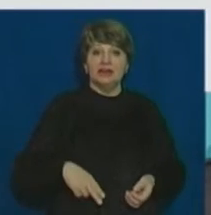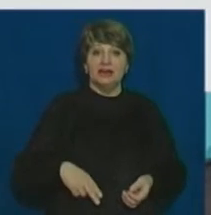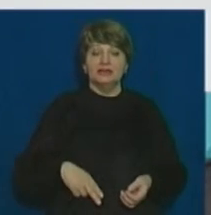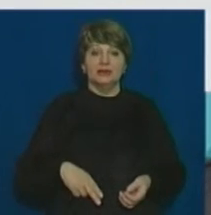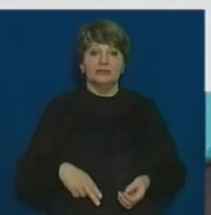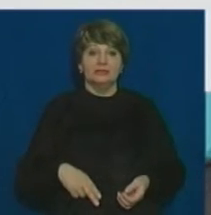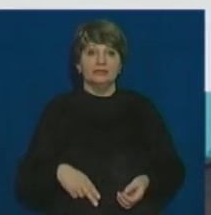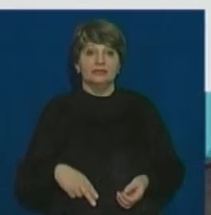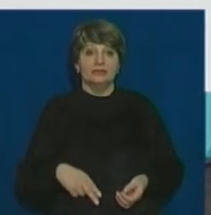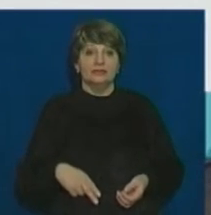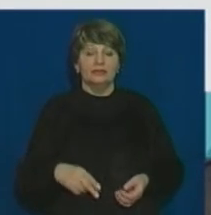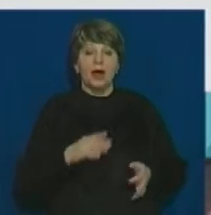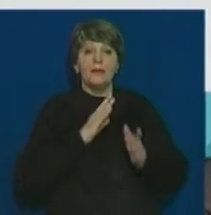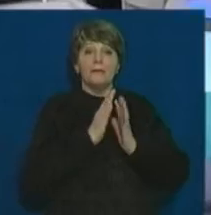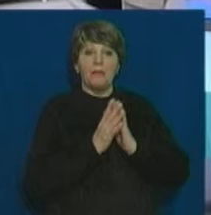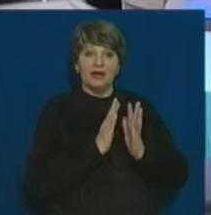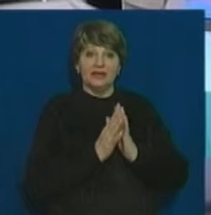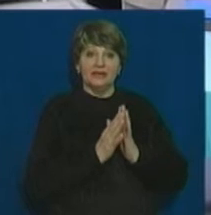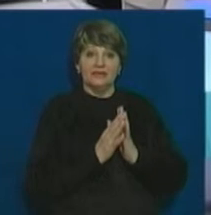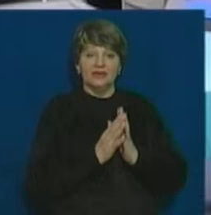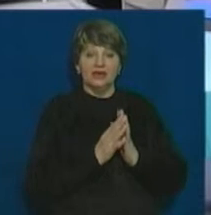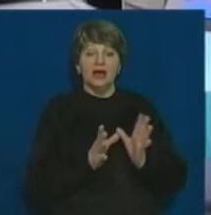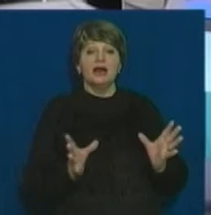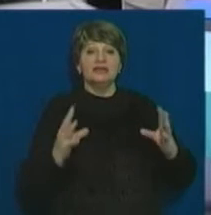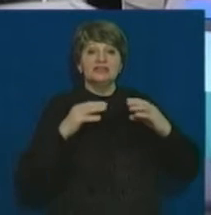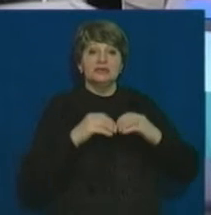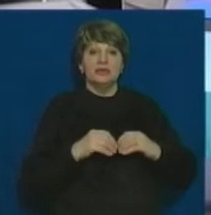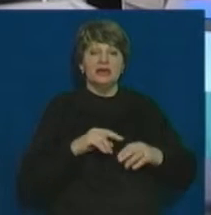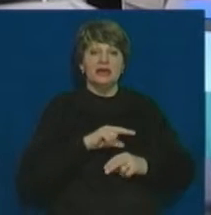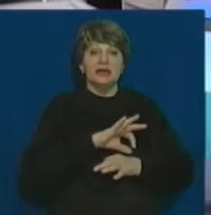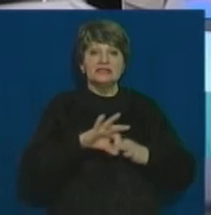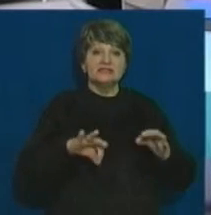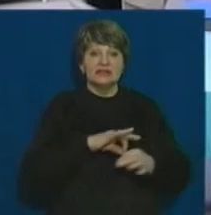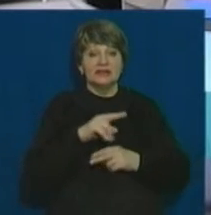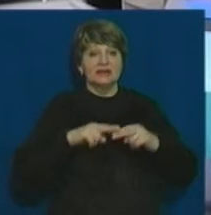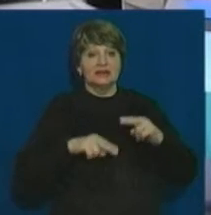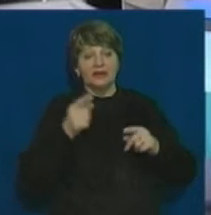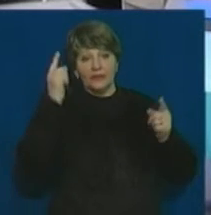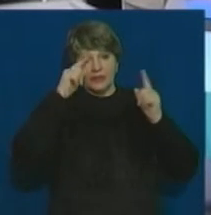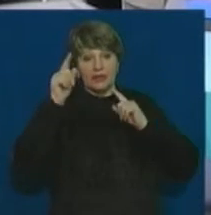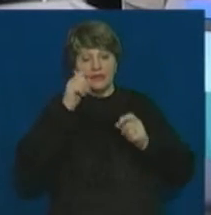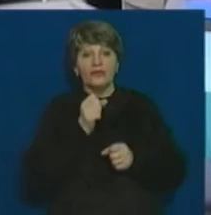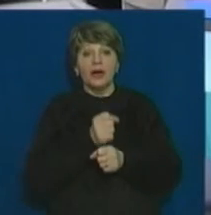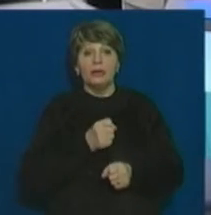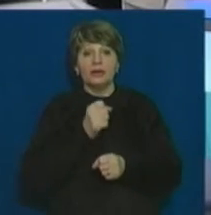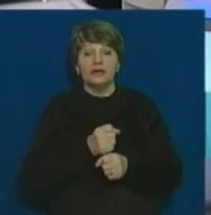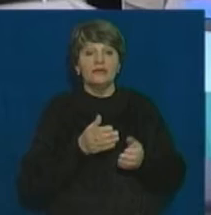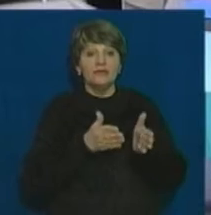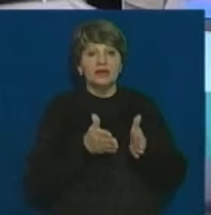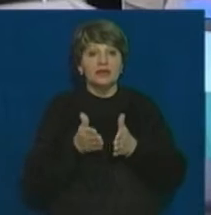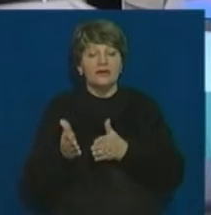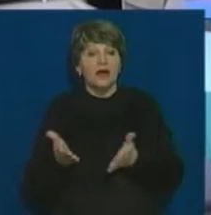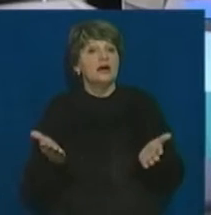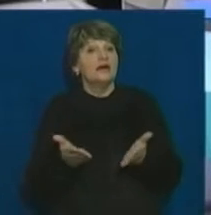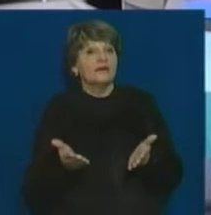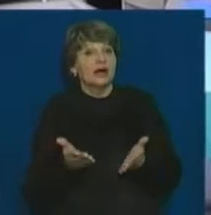директором дирекції парків, спільно з архітекторами, дизайнерами напрацьовували варіанти, як і де, в яких місцях